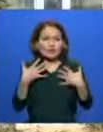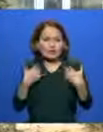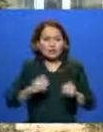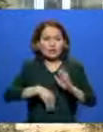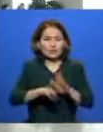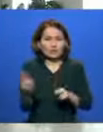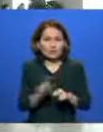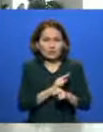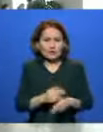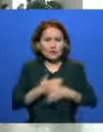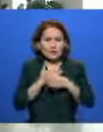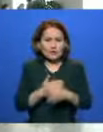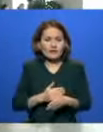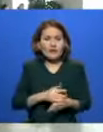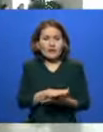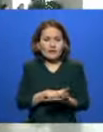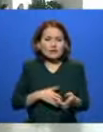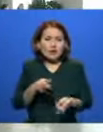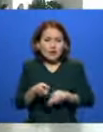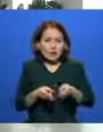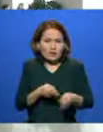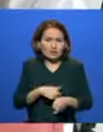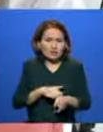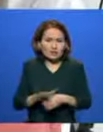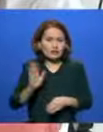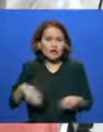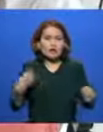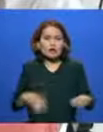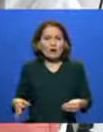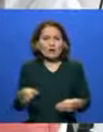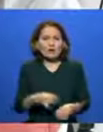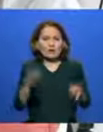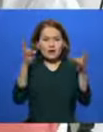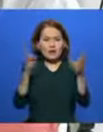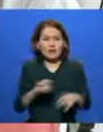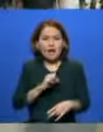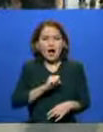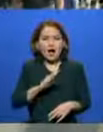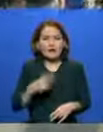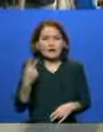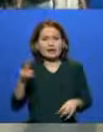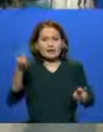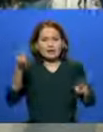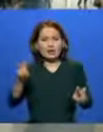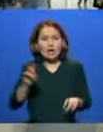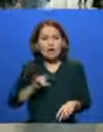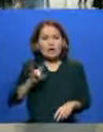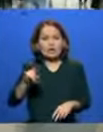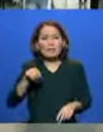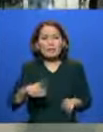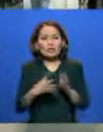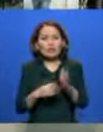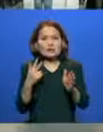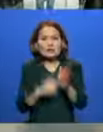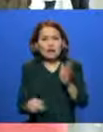ем жүргізілуде, әрі қарай операция жасалады. Естеріңізге сала кетейік, Жамбыл облысында апатқа ұшыраған Ан-2 ұшағында болған